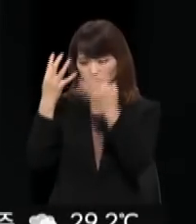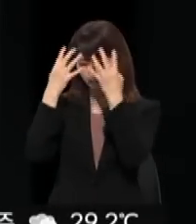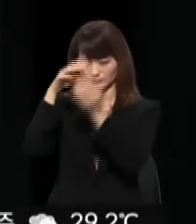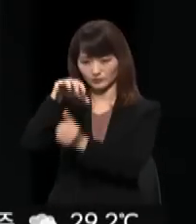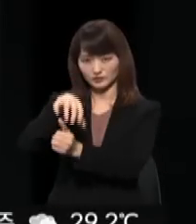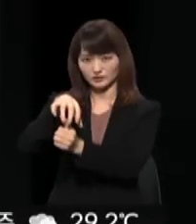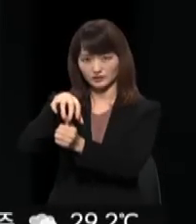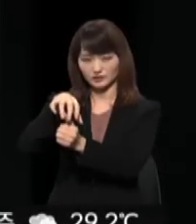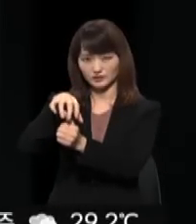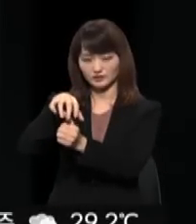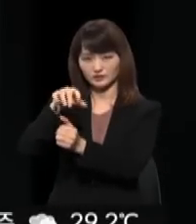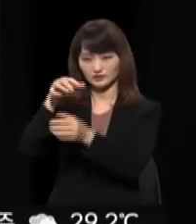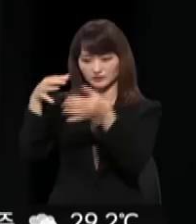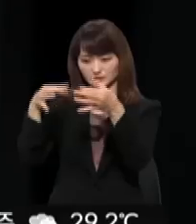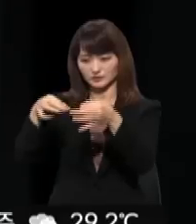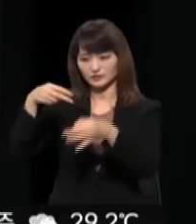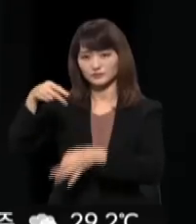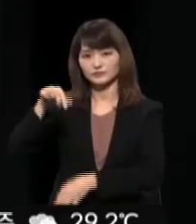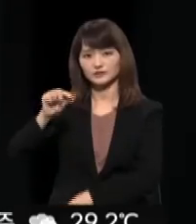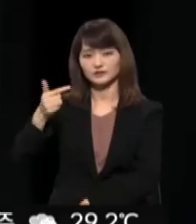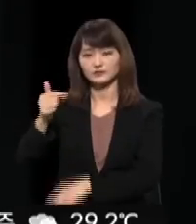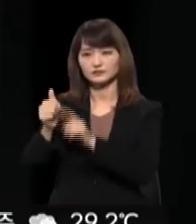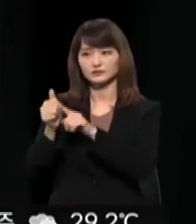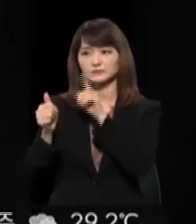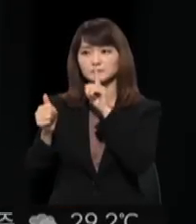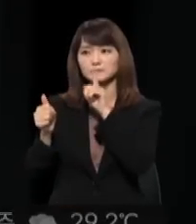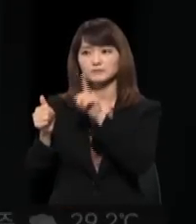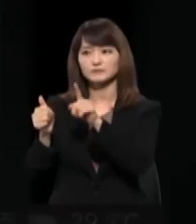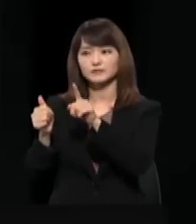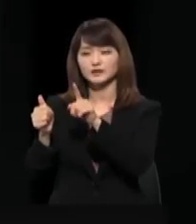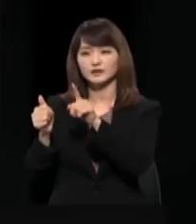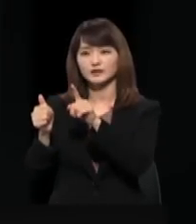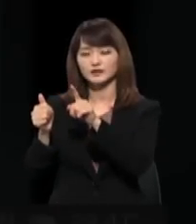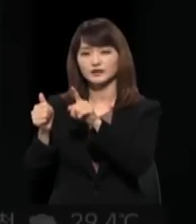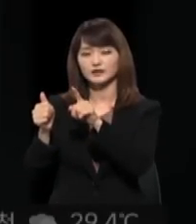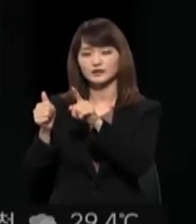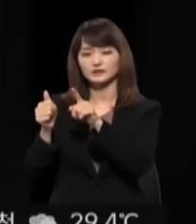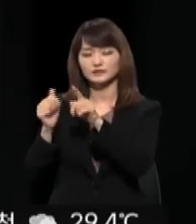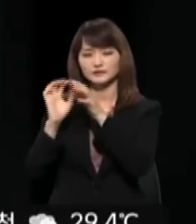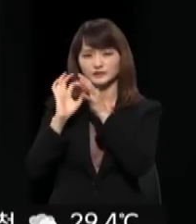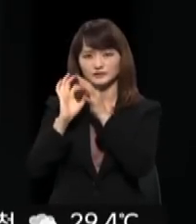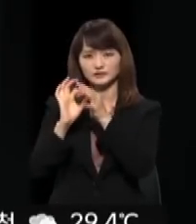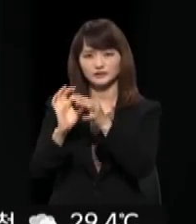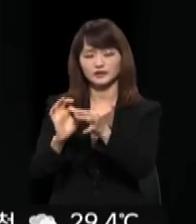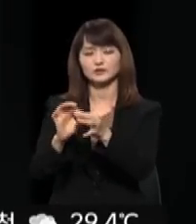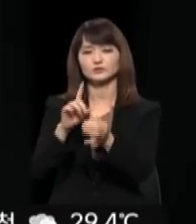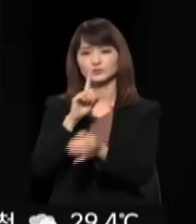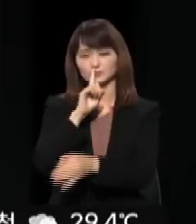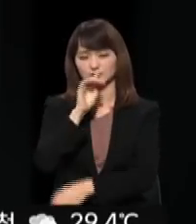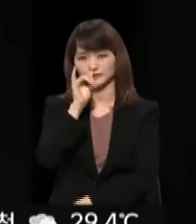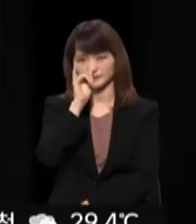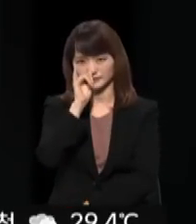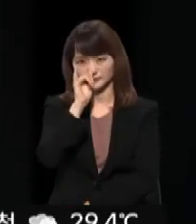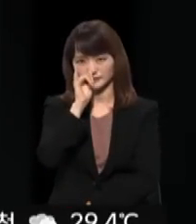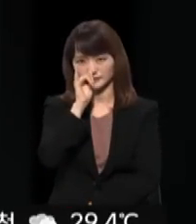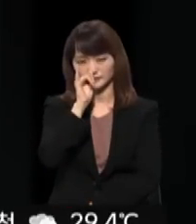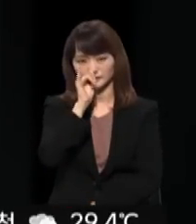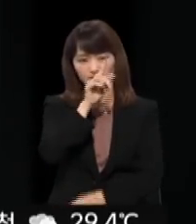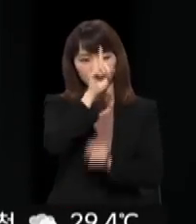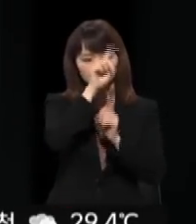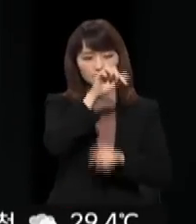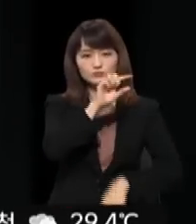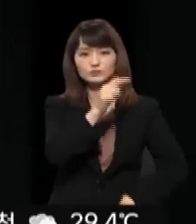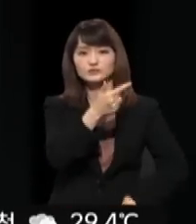전 대표이 사람발 얘기가 여과없이 계속 밖으로 나오는데 정작 당사자인 계속 대표에 대해서